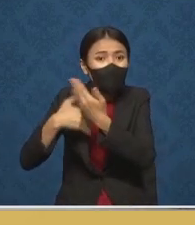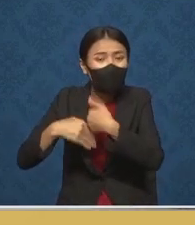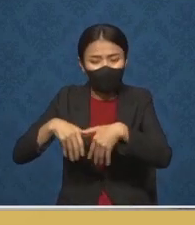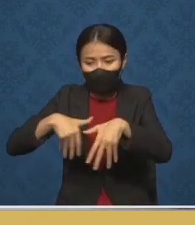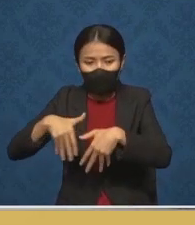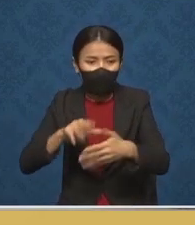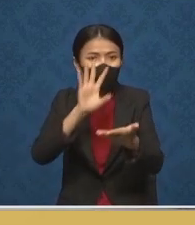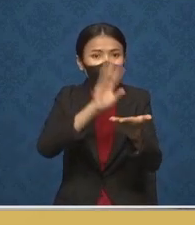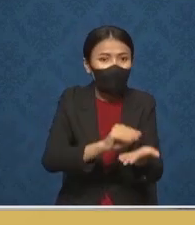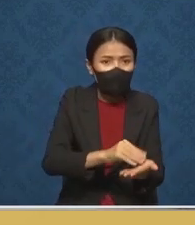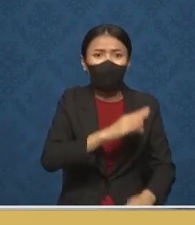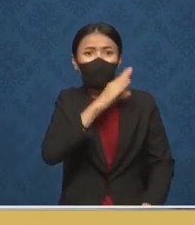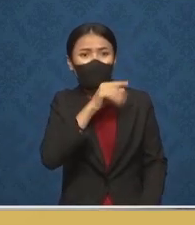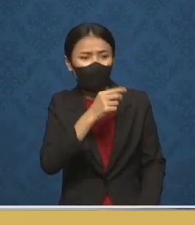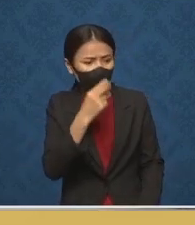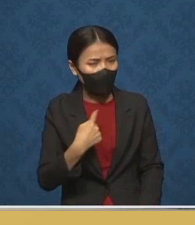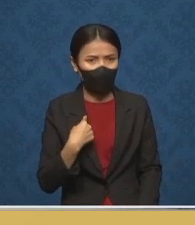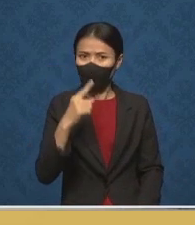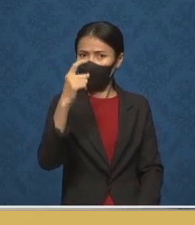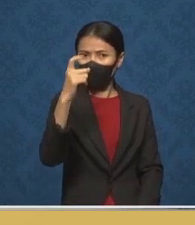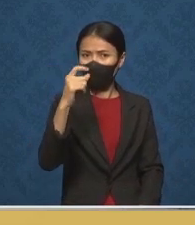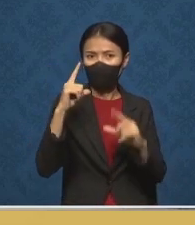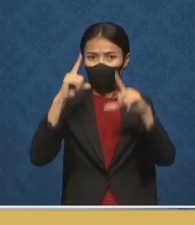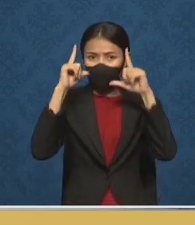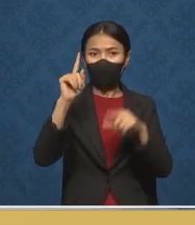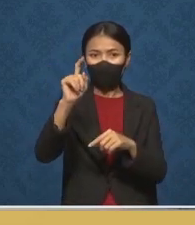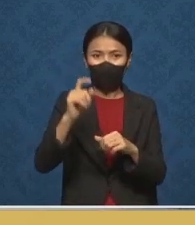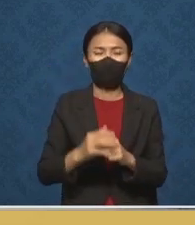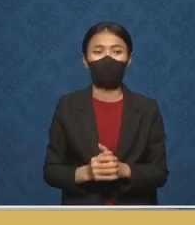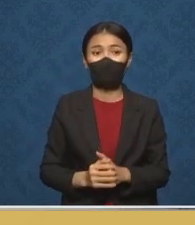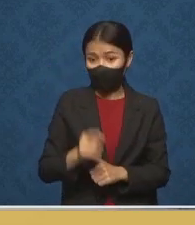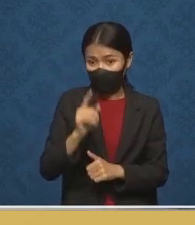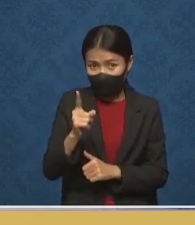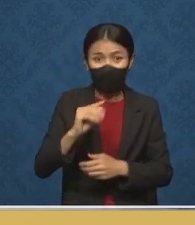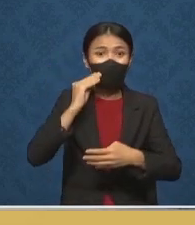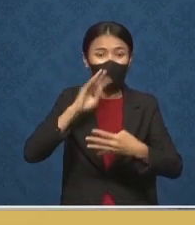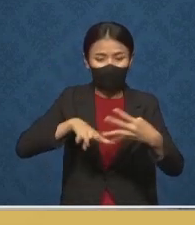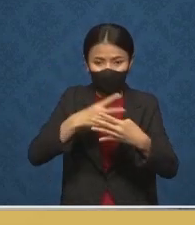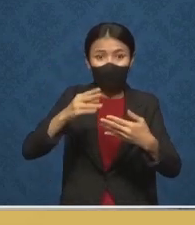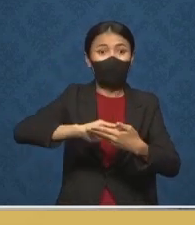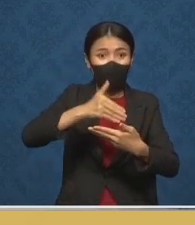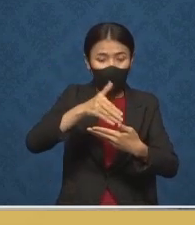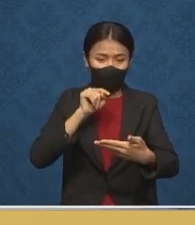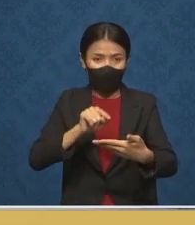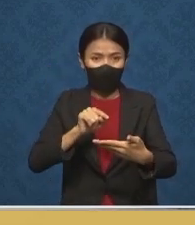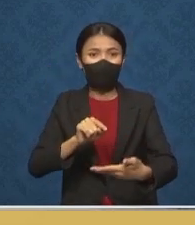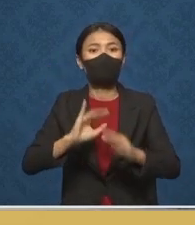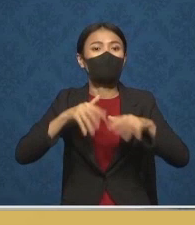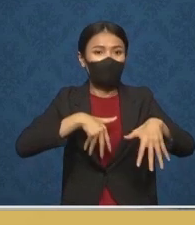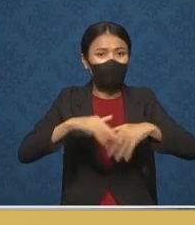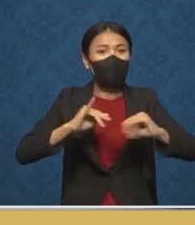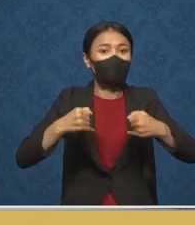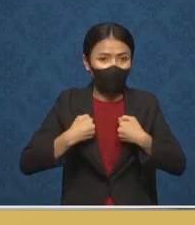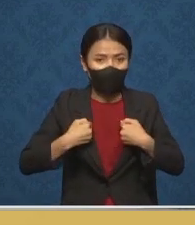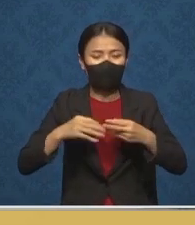ไว้ในทะเบียนราษฎรเนี่ยก็เป็นเรื่องที่เสียหายมากผมจึงอยากว่าทะเบียนราษฎรเป็นสมบัติของประชาชนแล้ว